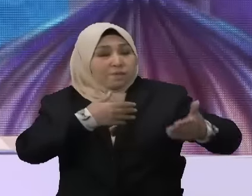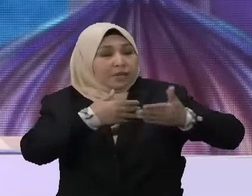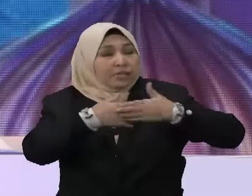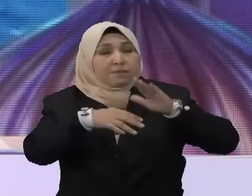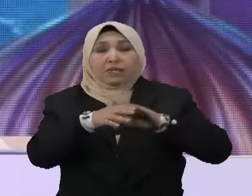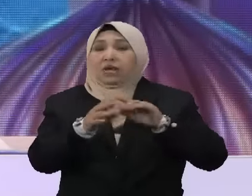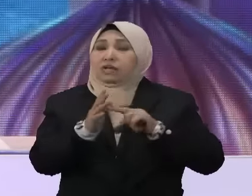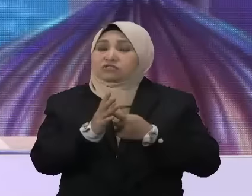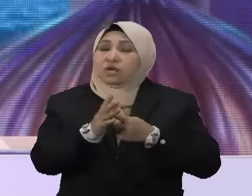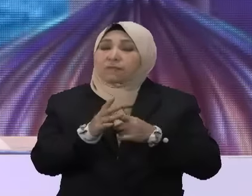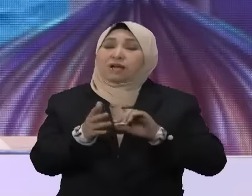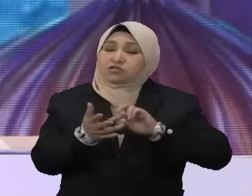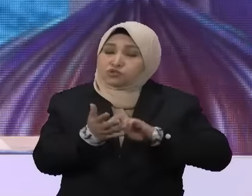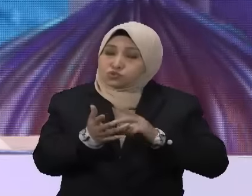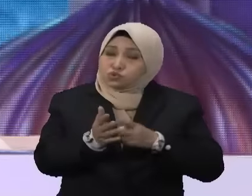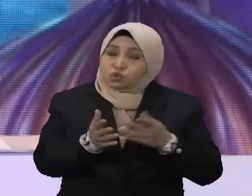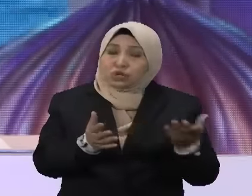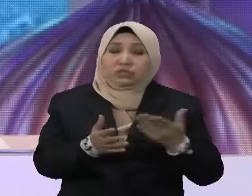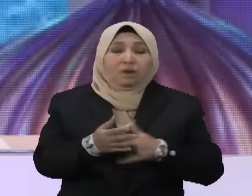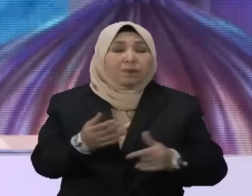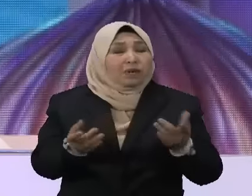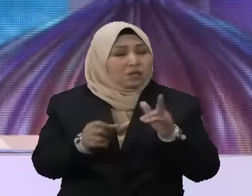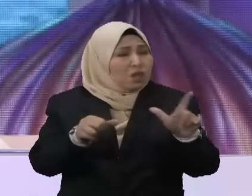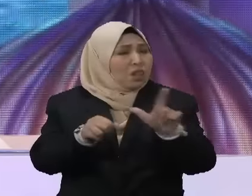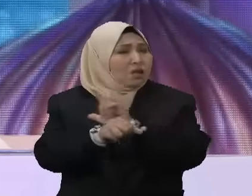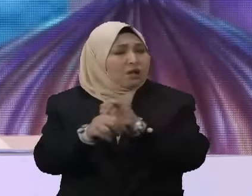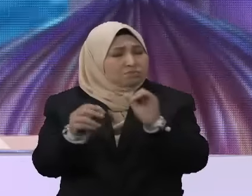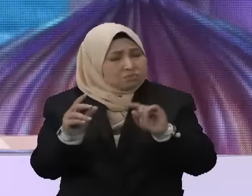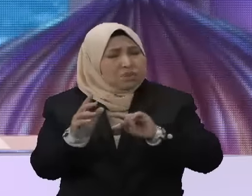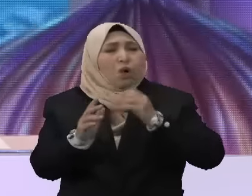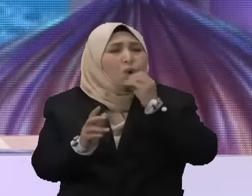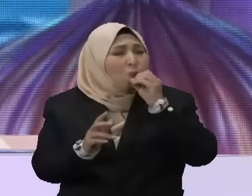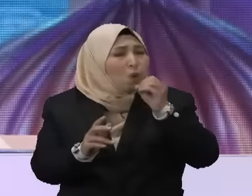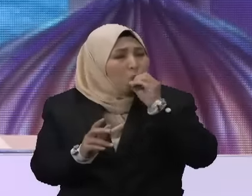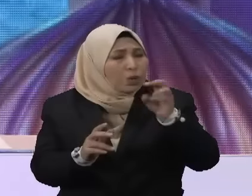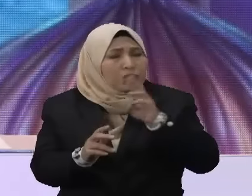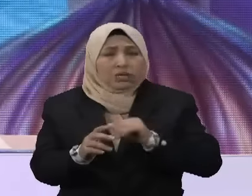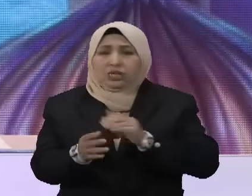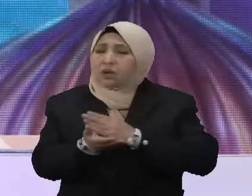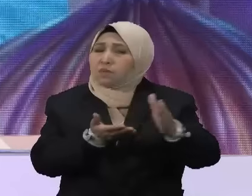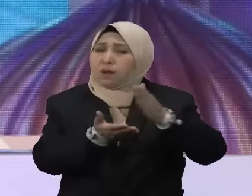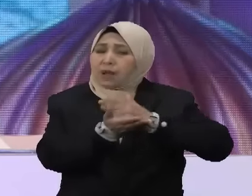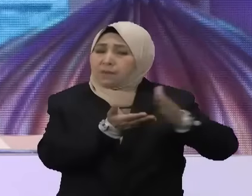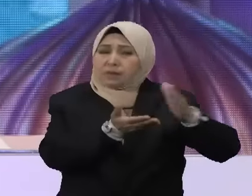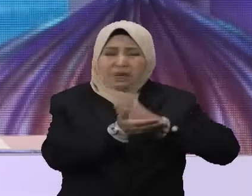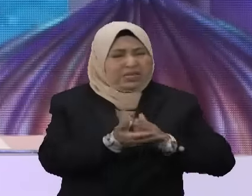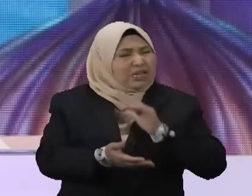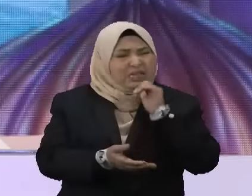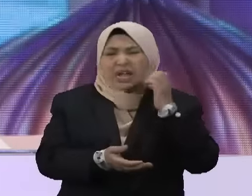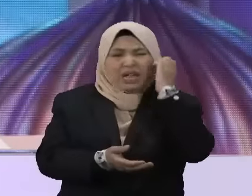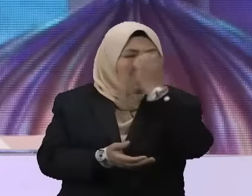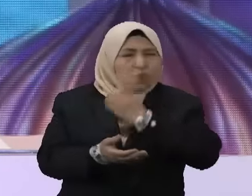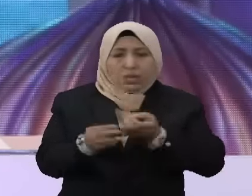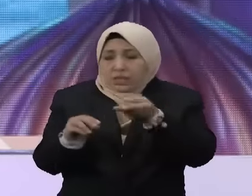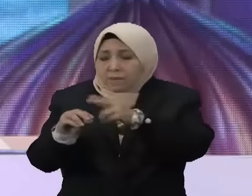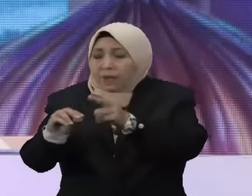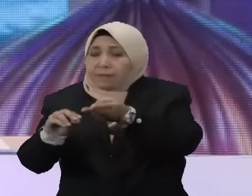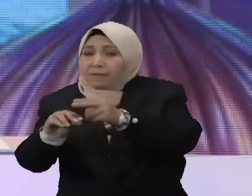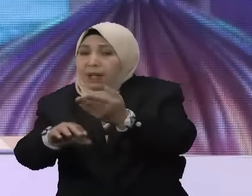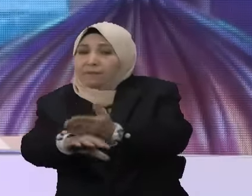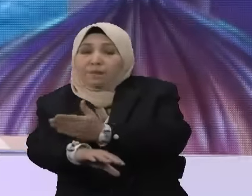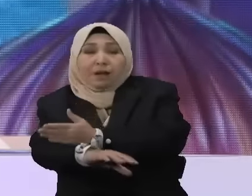yang asal tu, maksudnya kepada keadaan dia yang sempurna, yang asal. Kemudian kita hapuskan perkara-perkara yang tidak baik dan kita tambah baik. Okay.